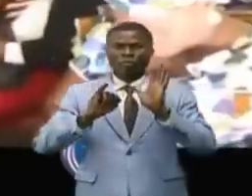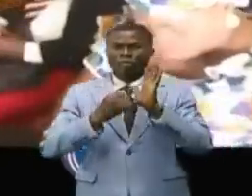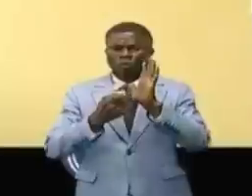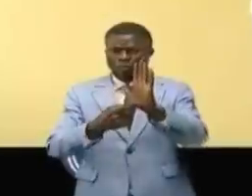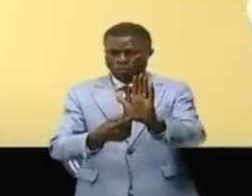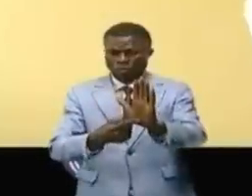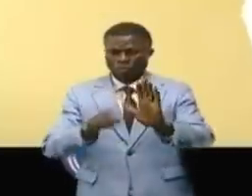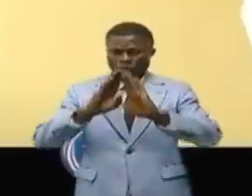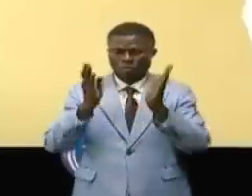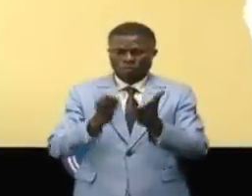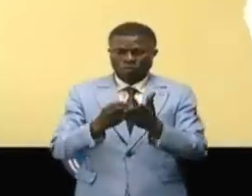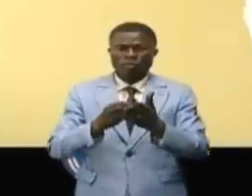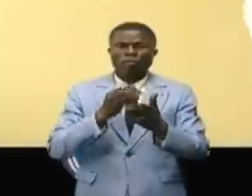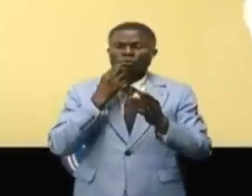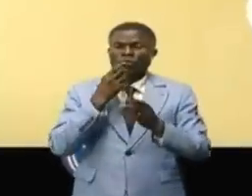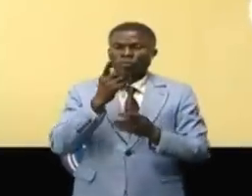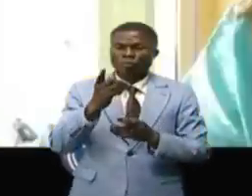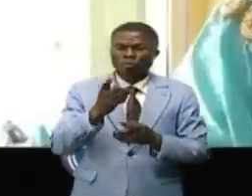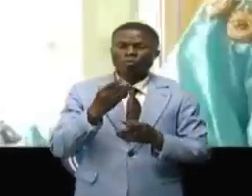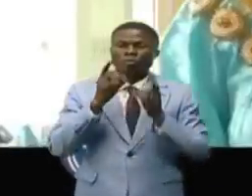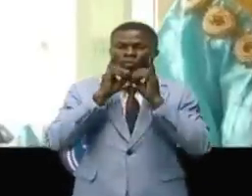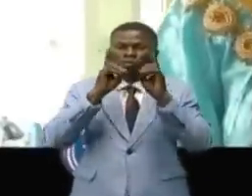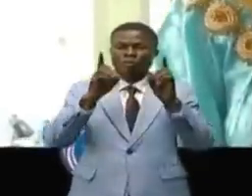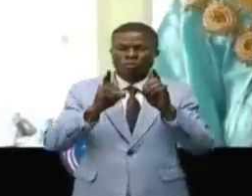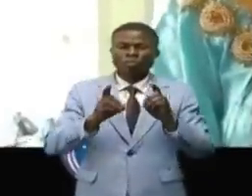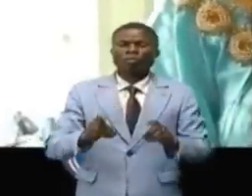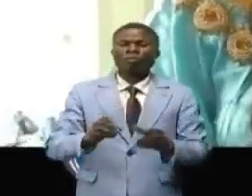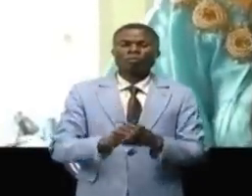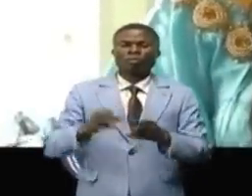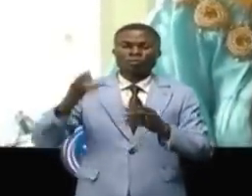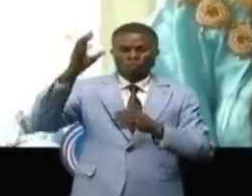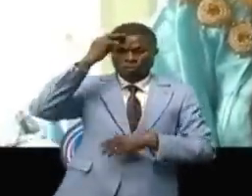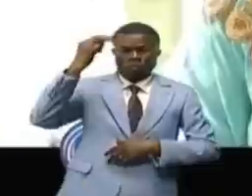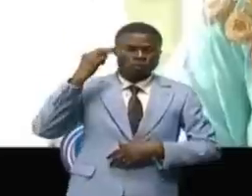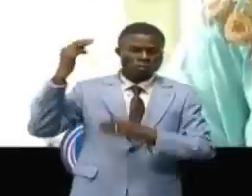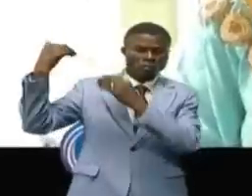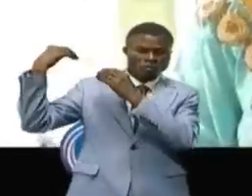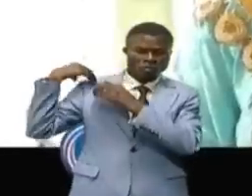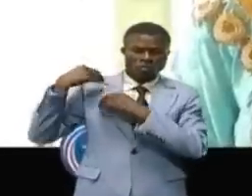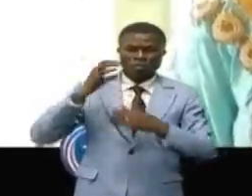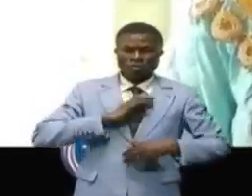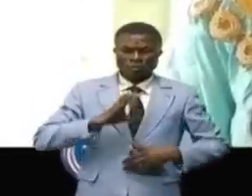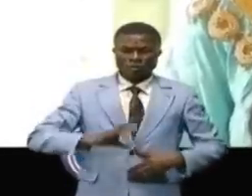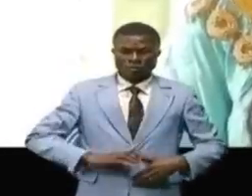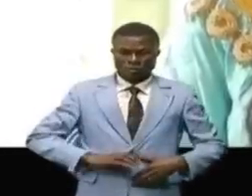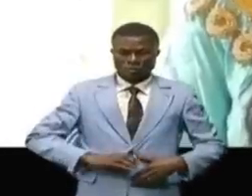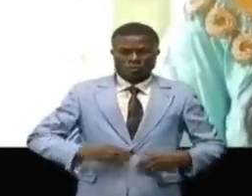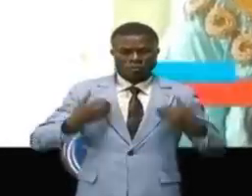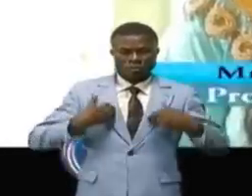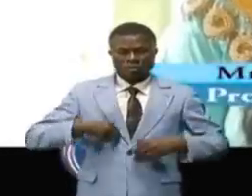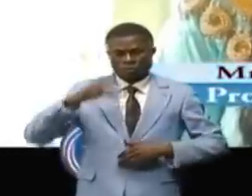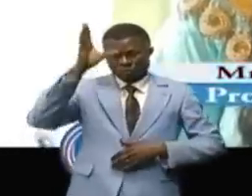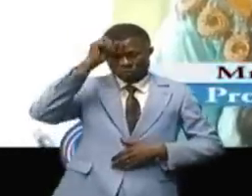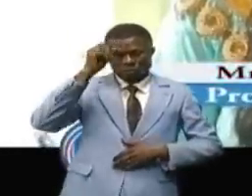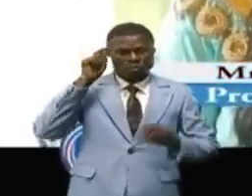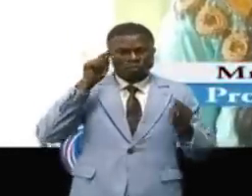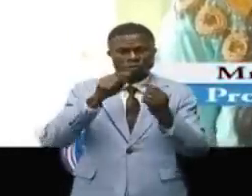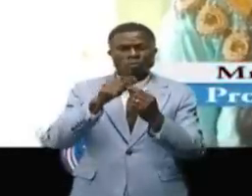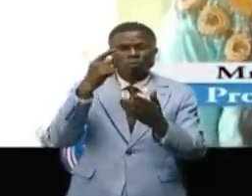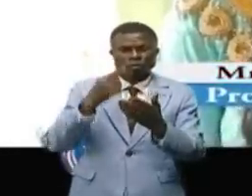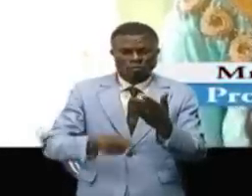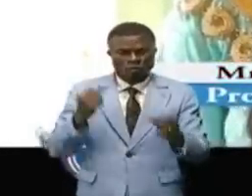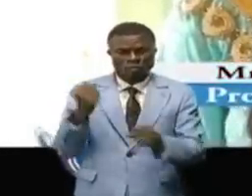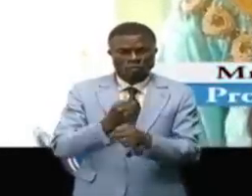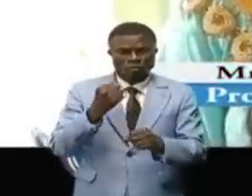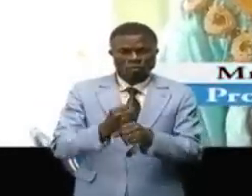public après le mode du DG vous là et celui du ministre en charge de la santé au quidou des vrais